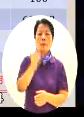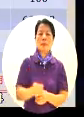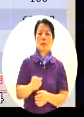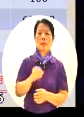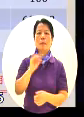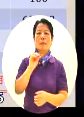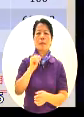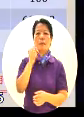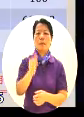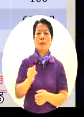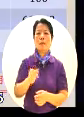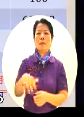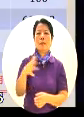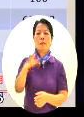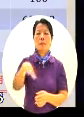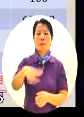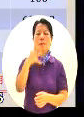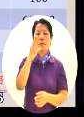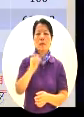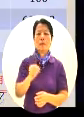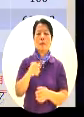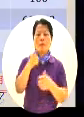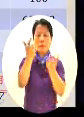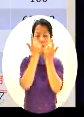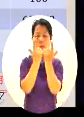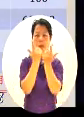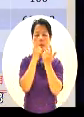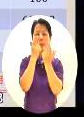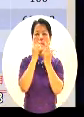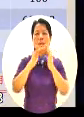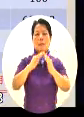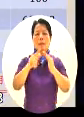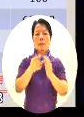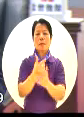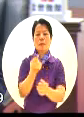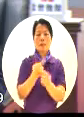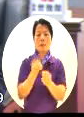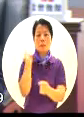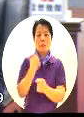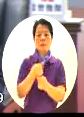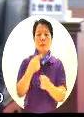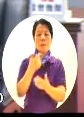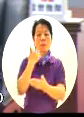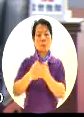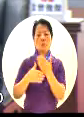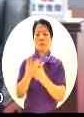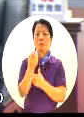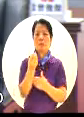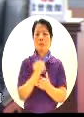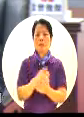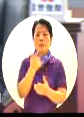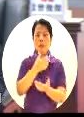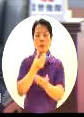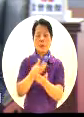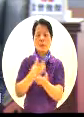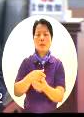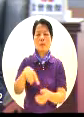92亿5800万，所以台北市实际如果没有去年的盈余哈，实际的举债额度